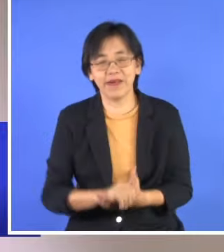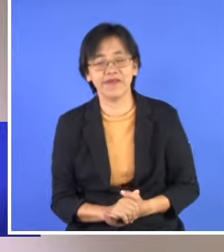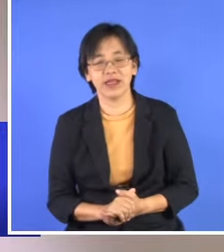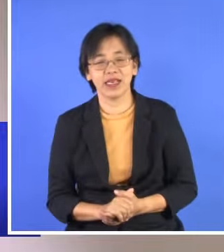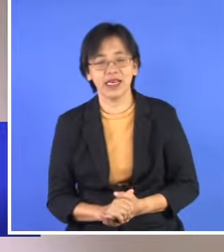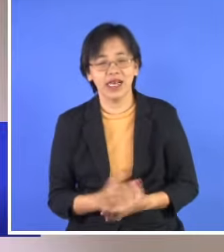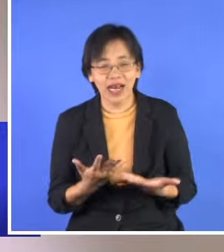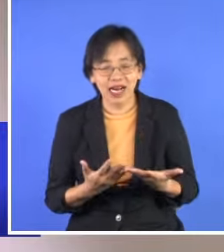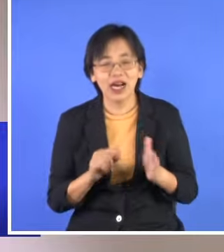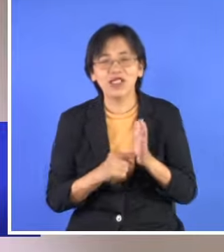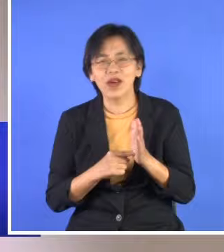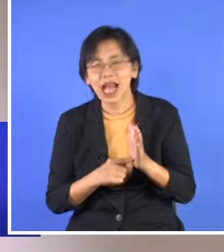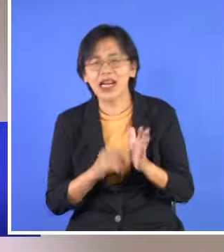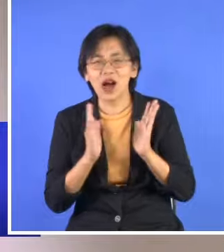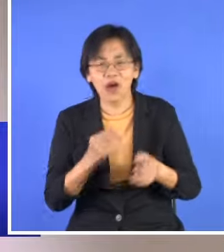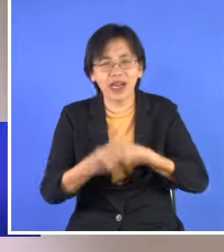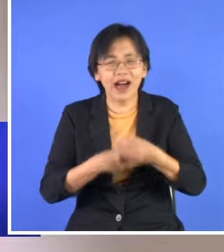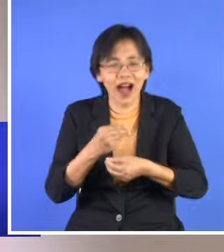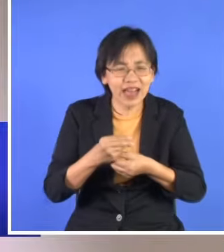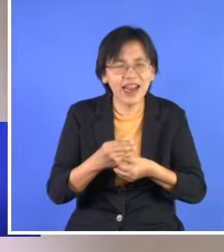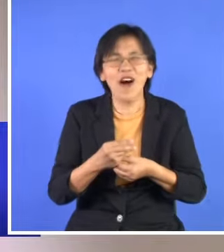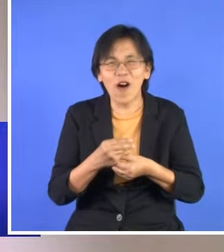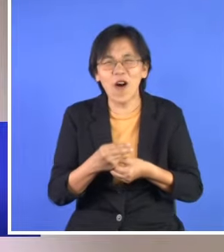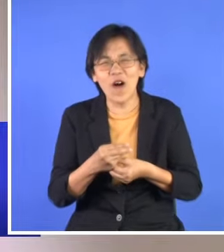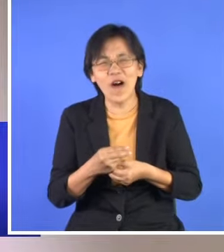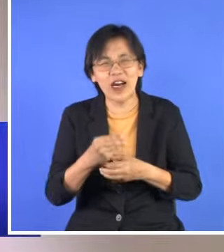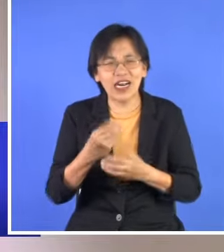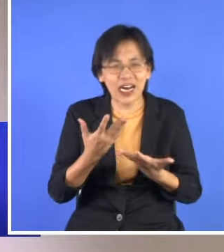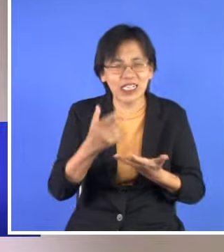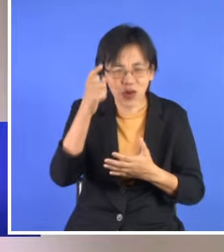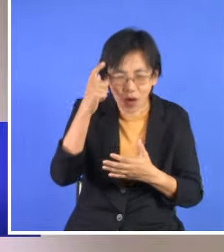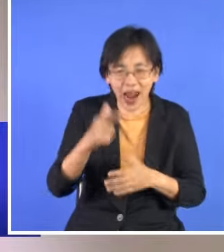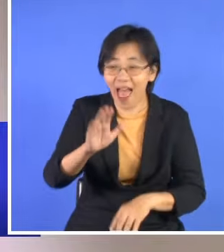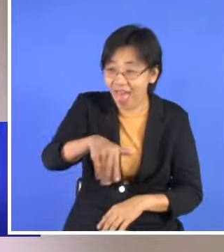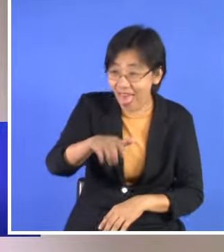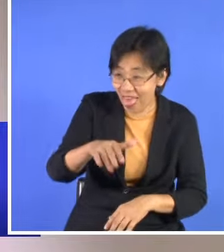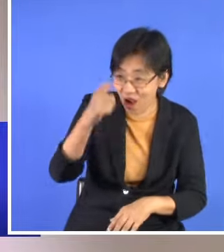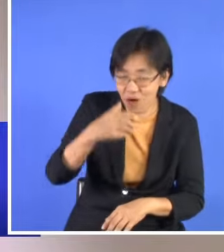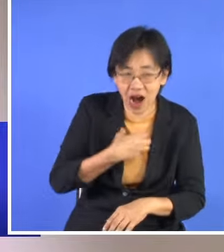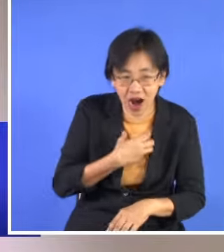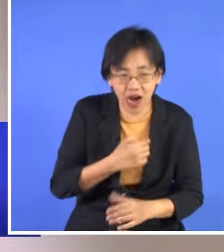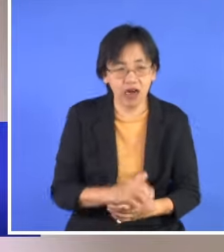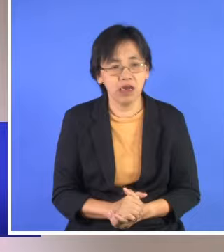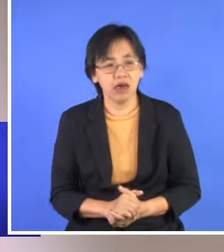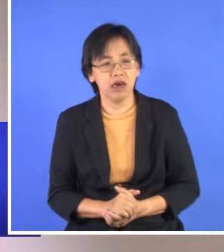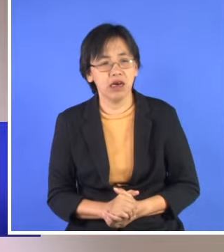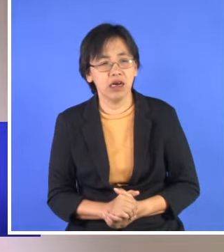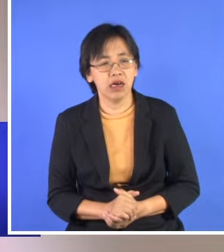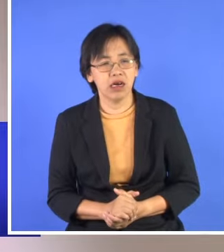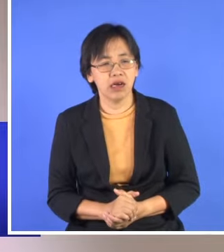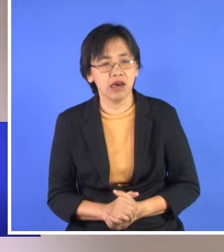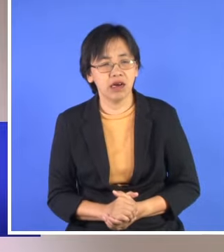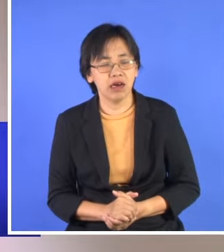องวัวใช่ไห ม ก็จะมีคนมากวักมือโบกเรียกเออเนี่ยขายน้องวัวไอ้คนก็อยากรู้ว่าน้องวัวเนี่ยมันเป็นใครแล้วแม่มันชื่ออะไร